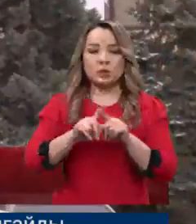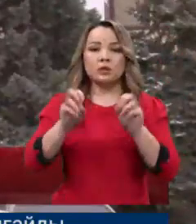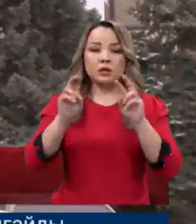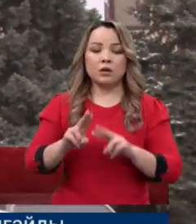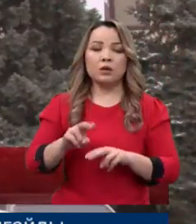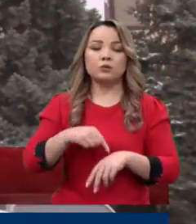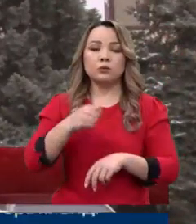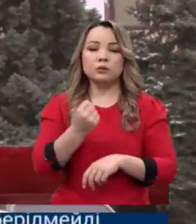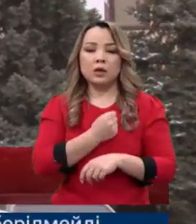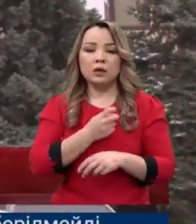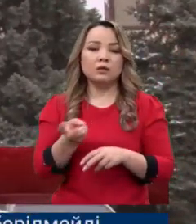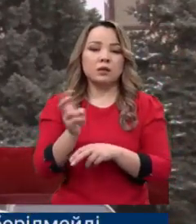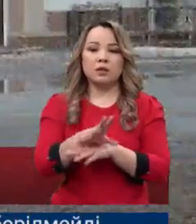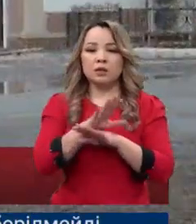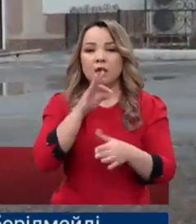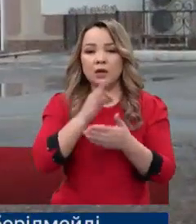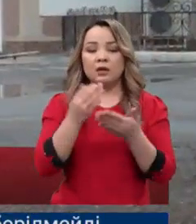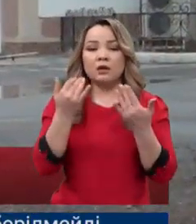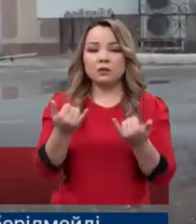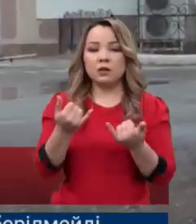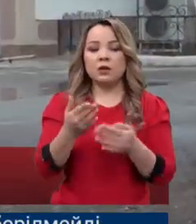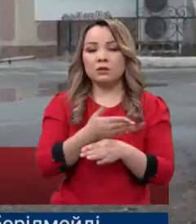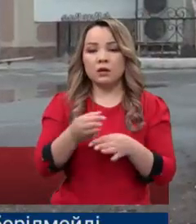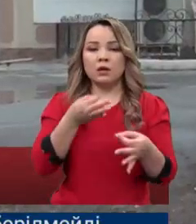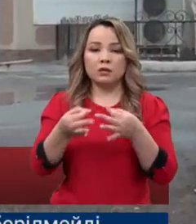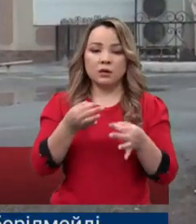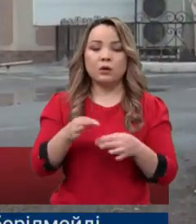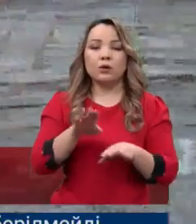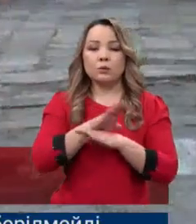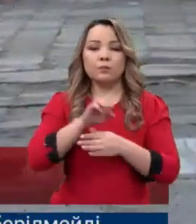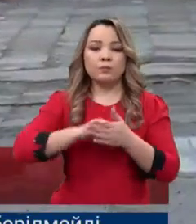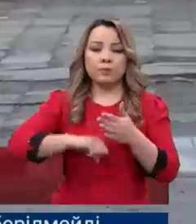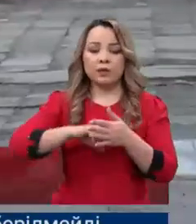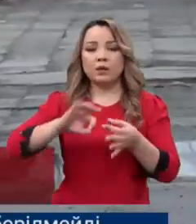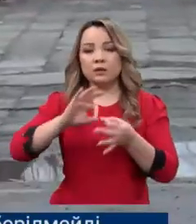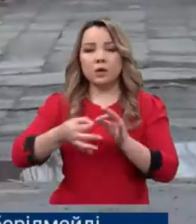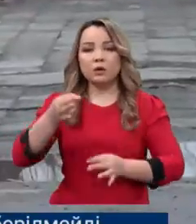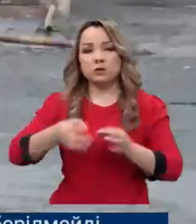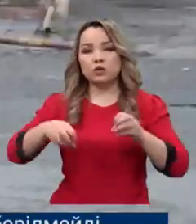көңіл айтуға бармады дейді. Десе де енді екі тарап Персиктің өліміне қатысты мәселені